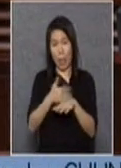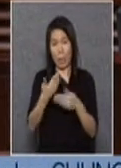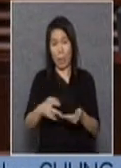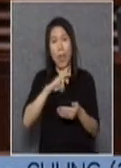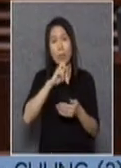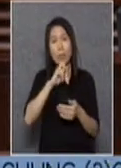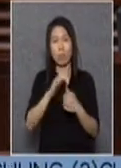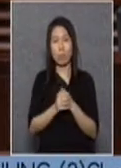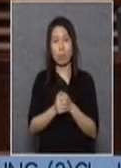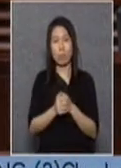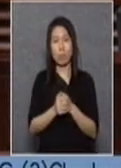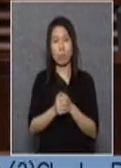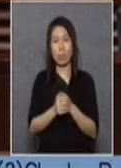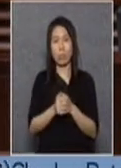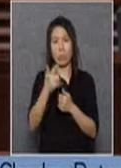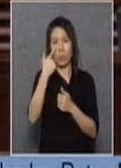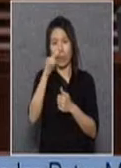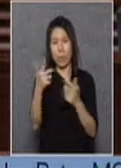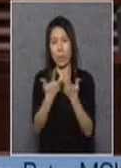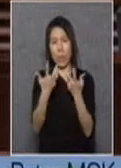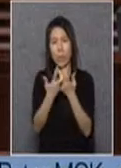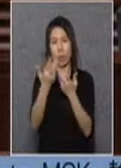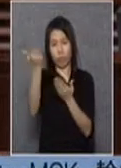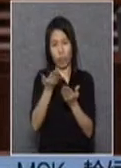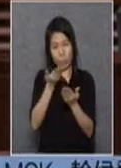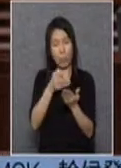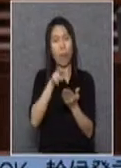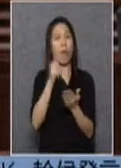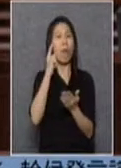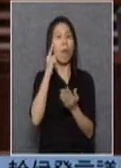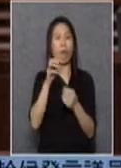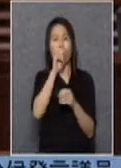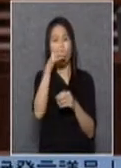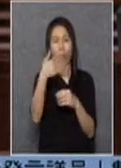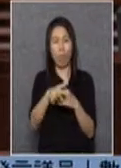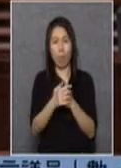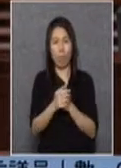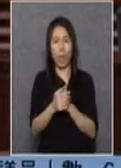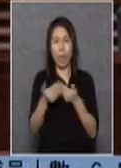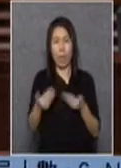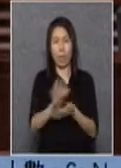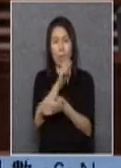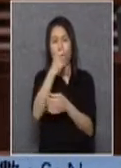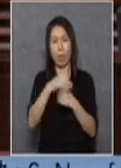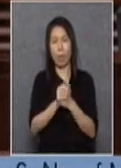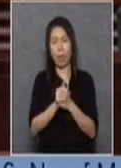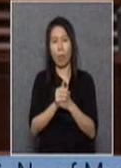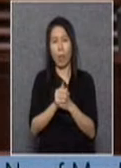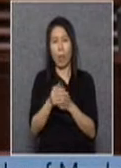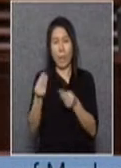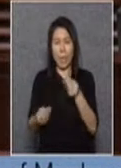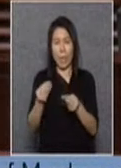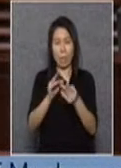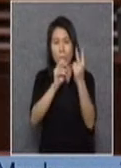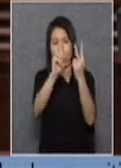席，就一个新的数字都出来，亦都讲了呢，就是今年比起去年